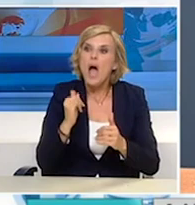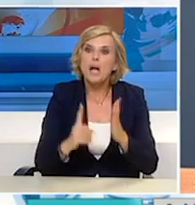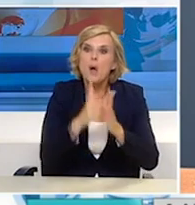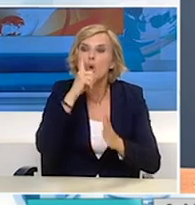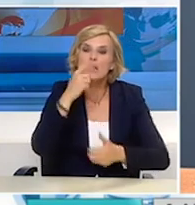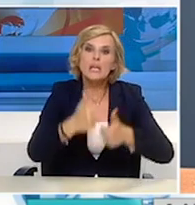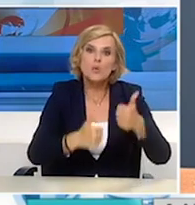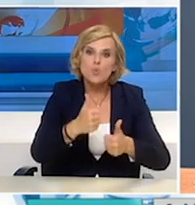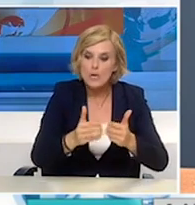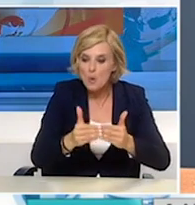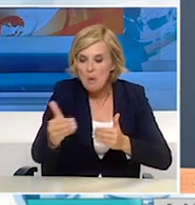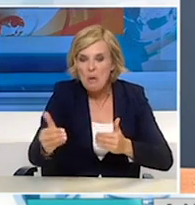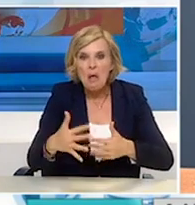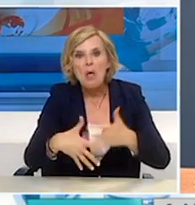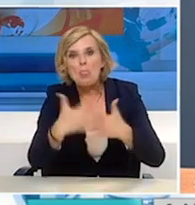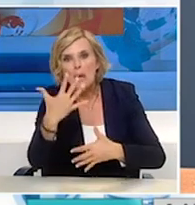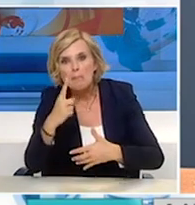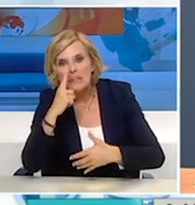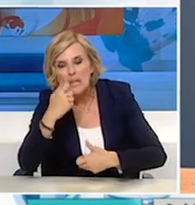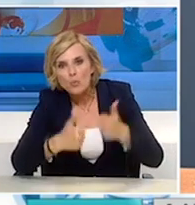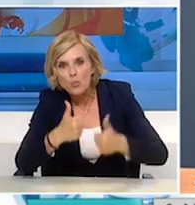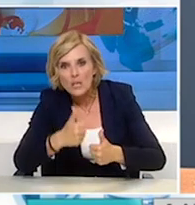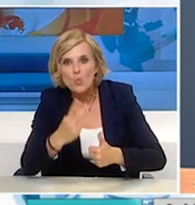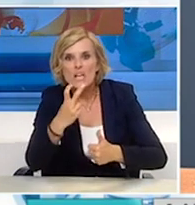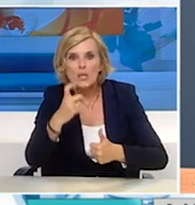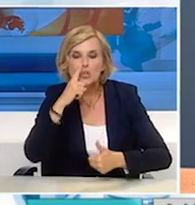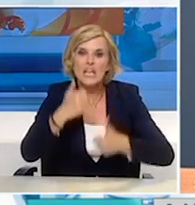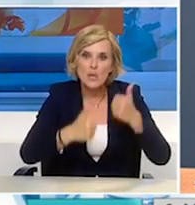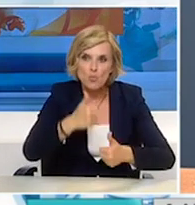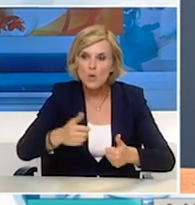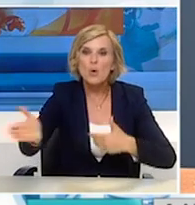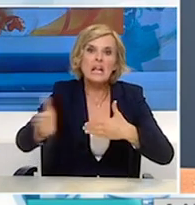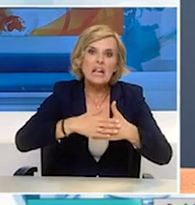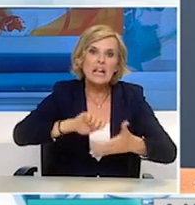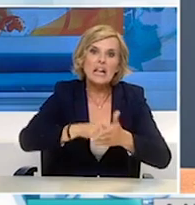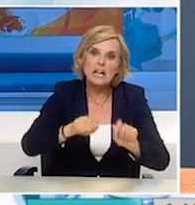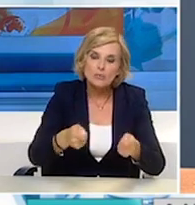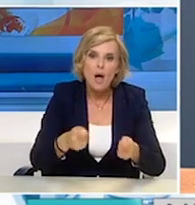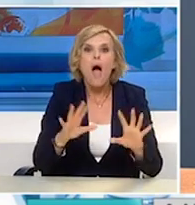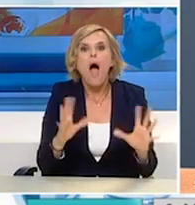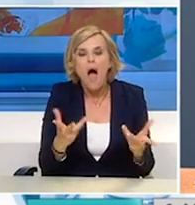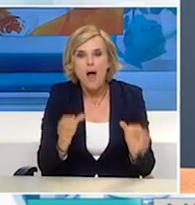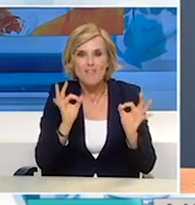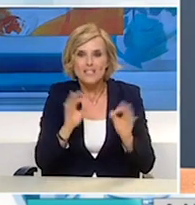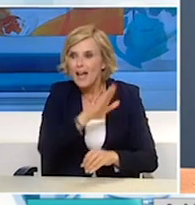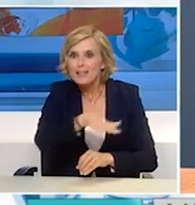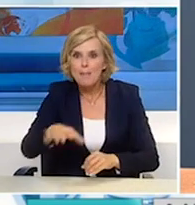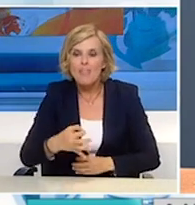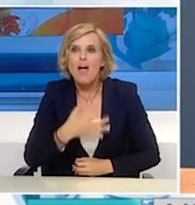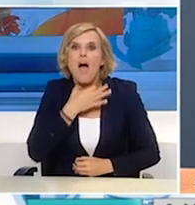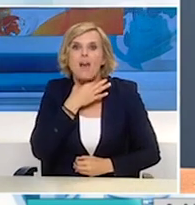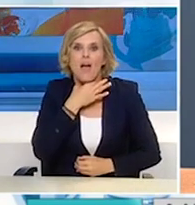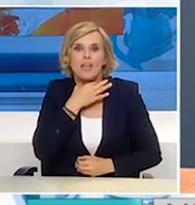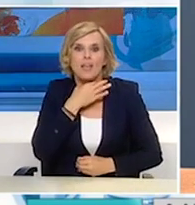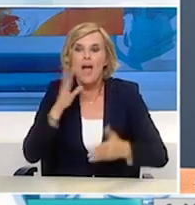νομίζω αυτό είναι το φυσικό περιβάλλον των παιδιών. Φυσικά και το περιβάλλον των παιδιών είναι και να παίξουν, είναι και να βγουν στις πλατείες, αλλά πού αλλού